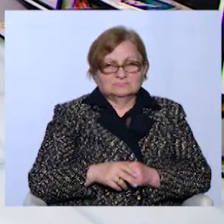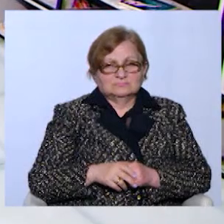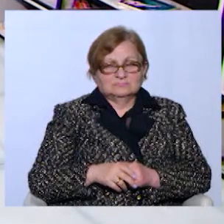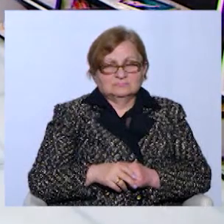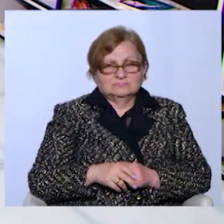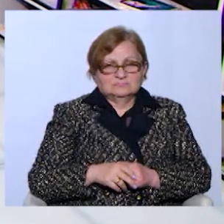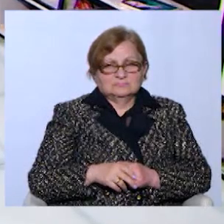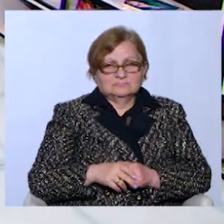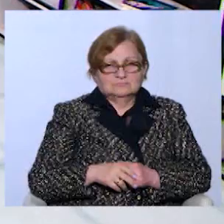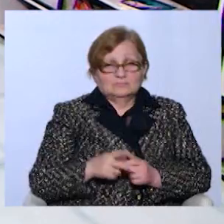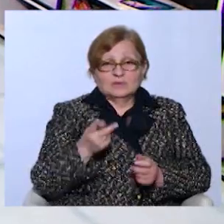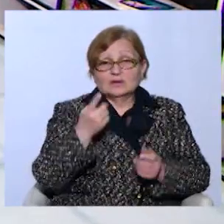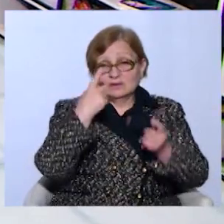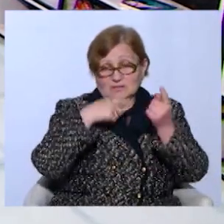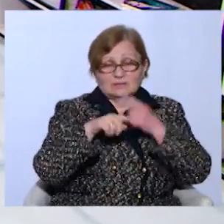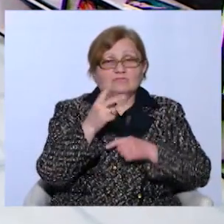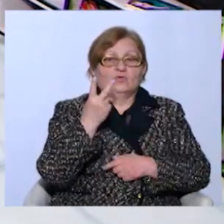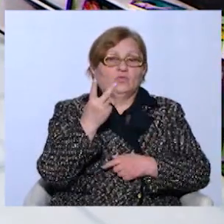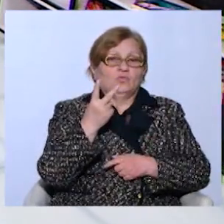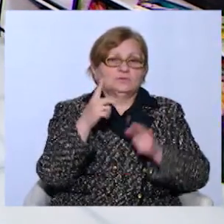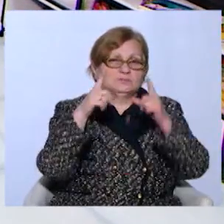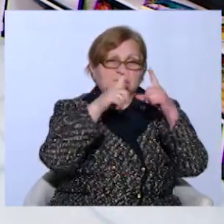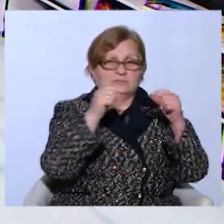გავჭერი და მივიღეთ ორი დიდი სამკუთხედი.